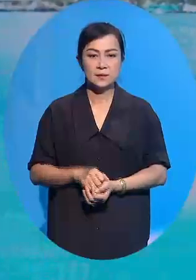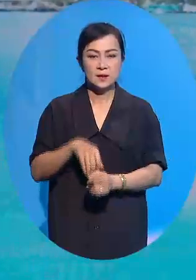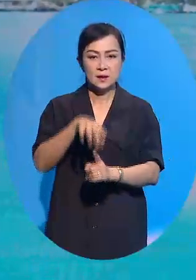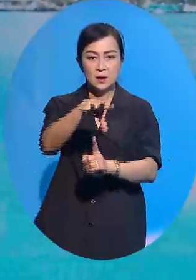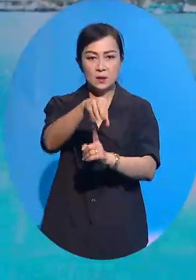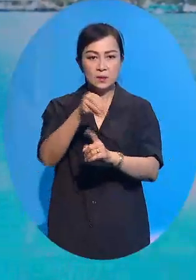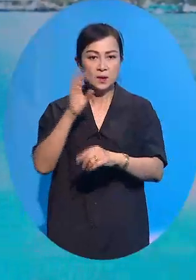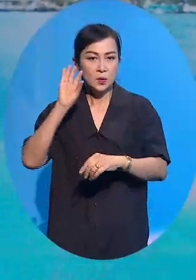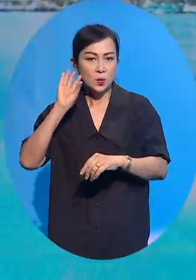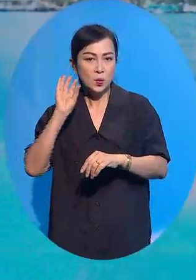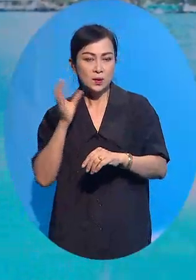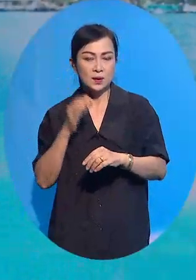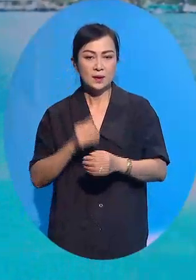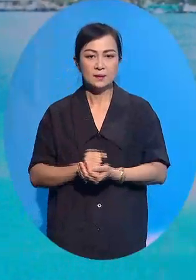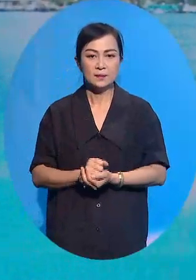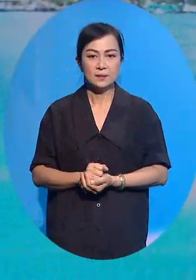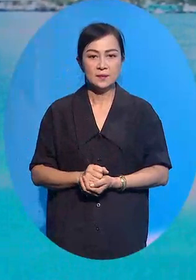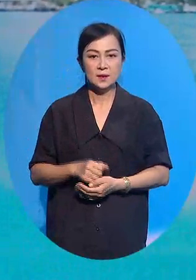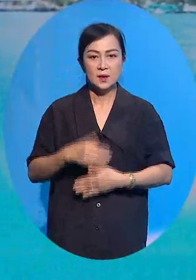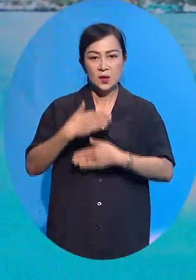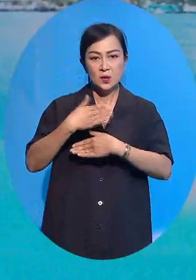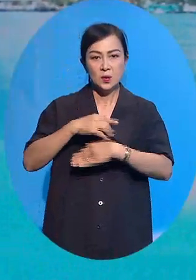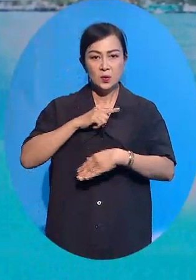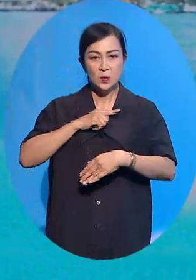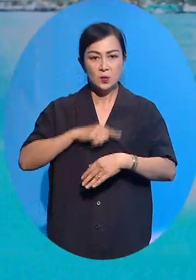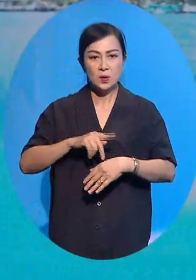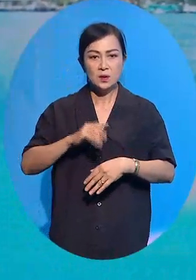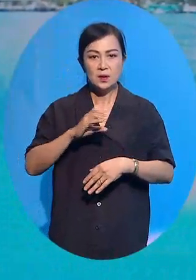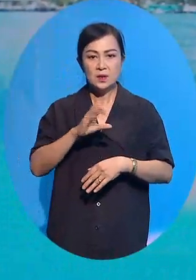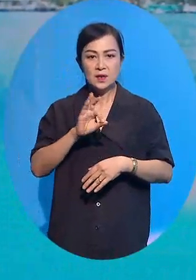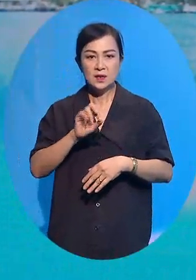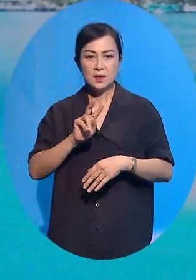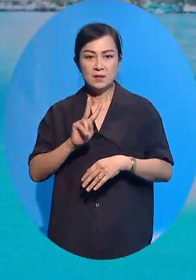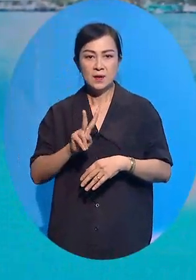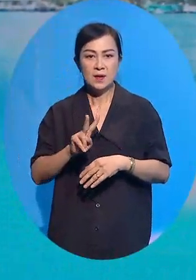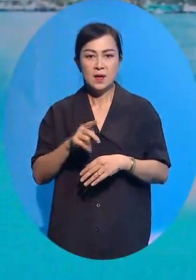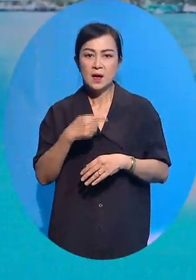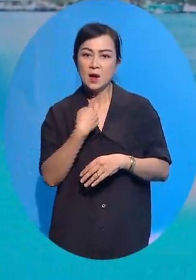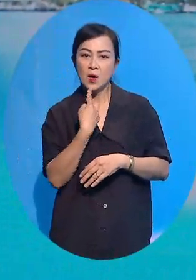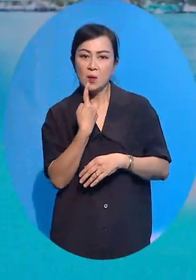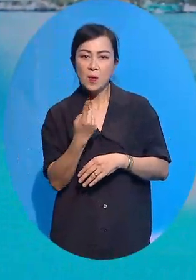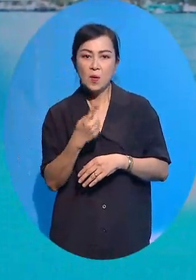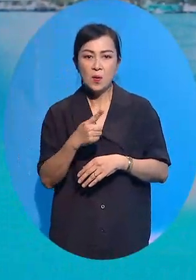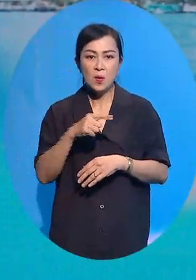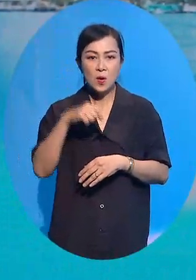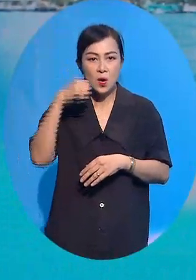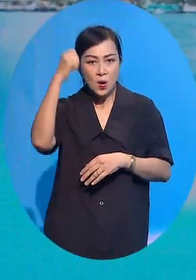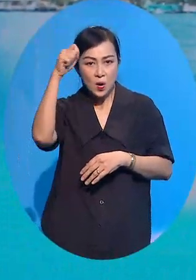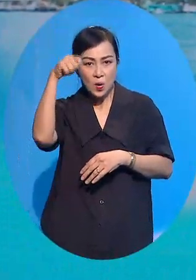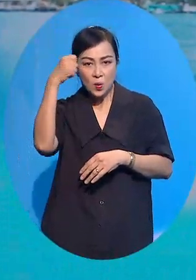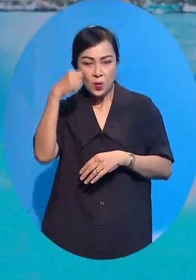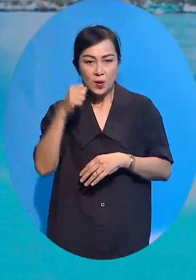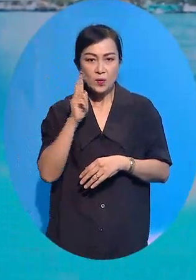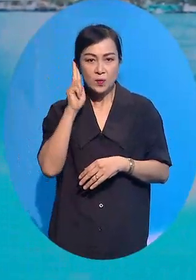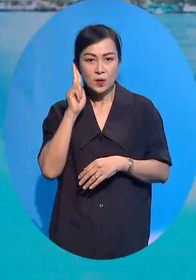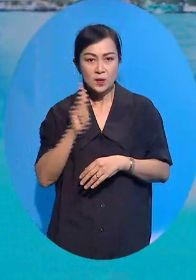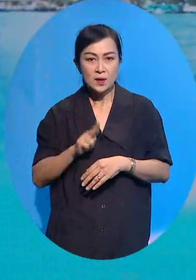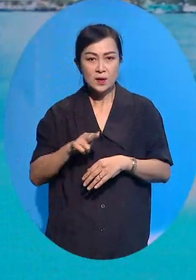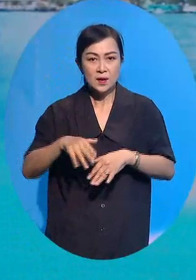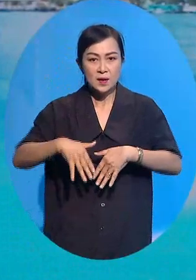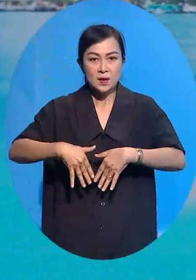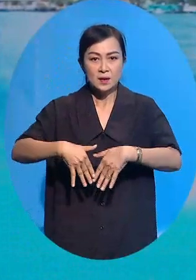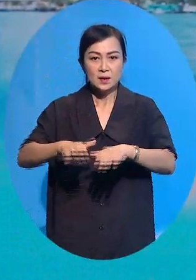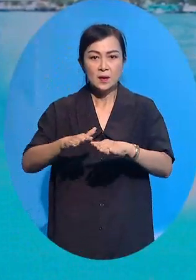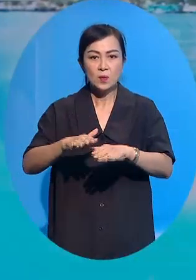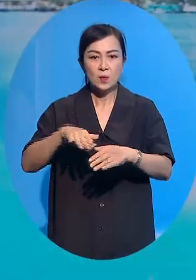Tiếp theo là các thông tin quốc tế vừa cập nhật. Kênh truyền hình Trung Quốc CCTV mới đây đã công bố thêm các cảnh quay về việc quân đội nước này tiến